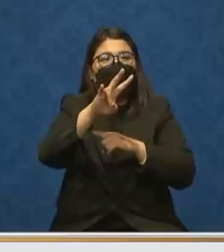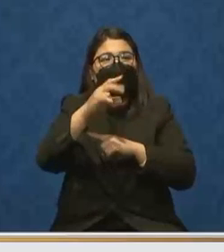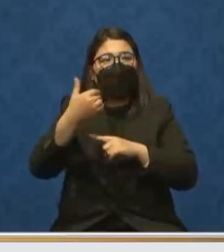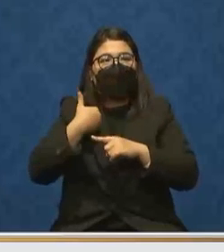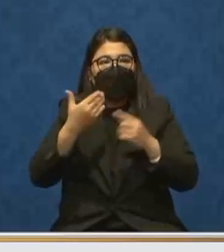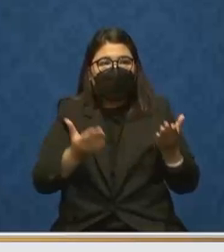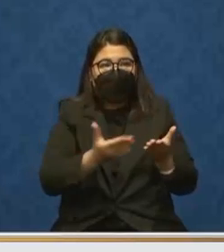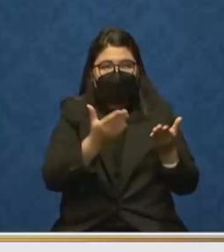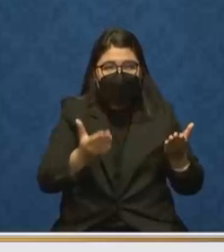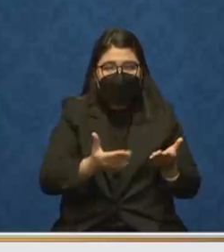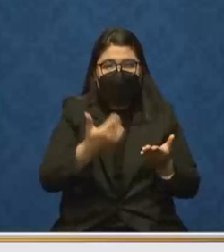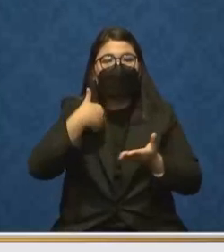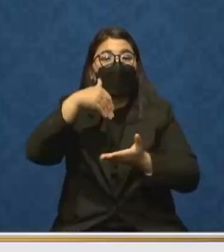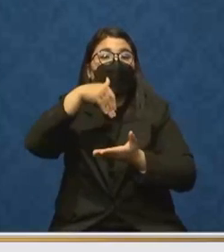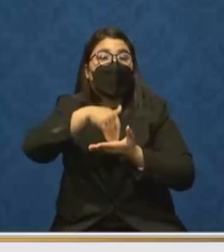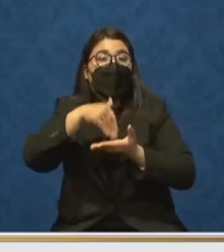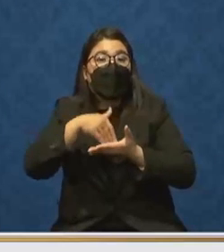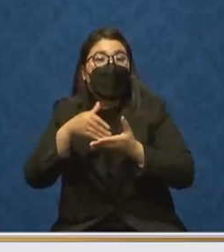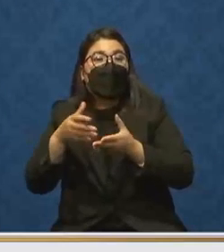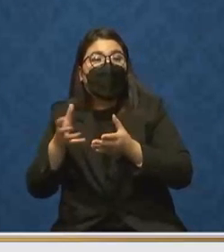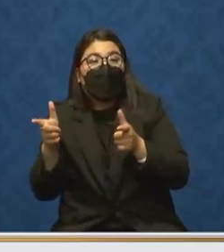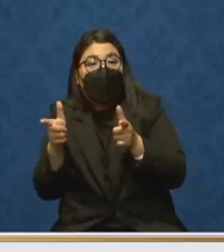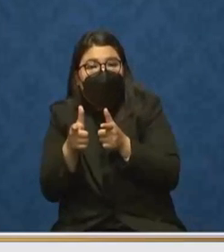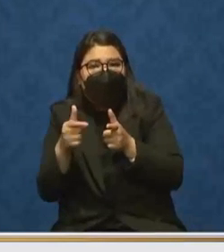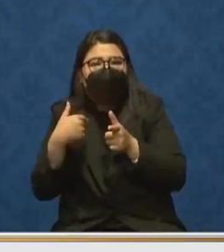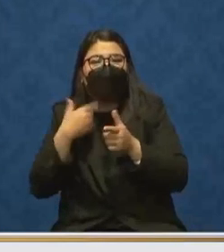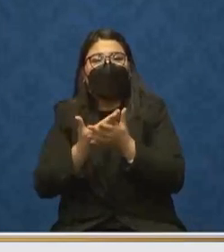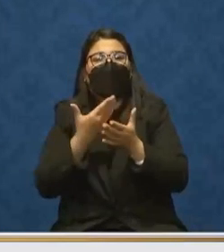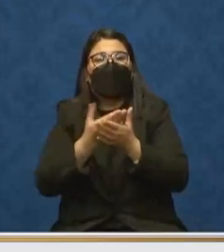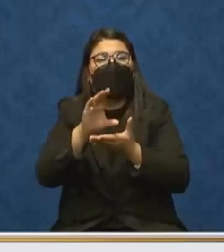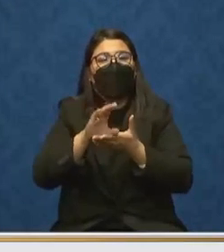าดย่อมที่เข้มแข็งแข่งขันได้งบประมาณ